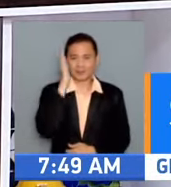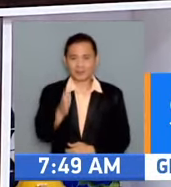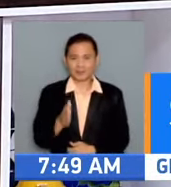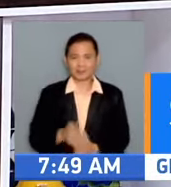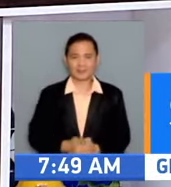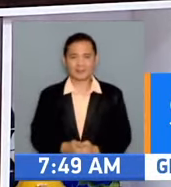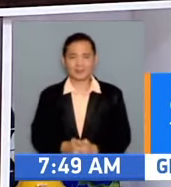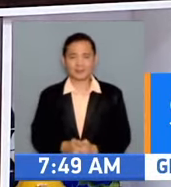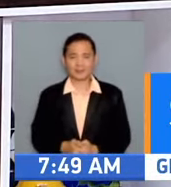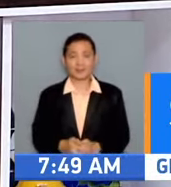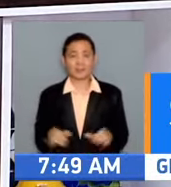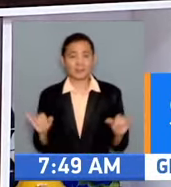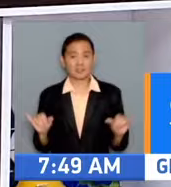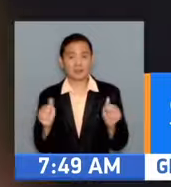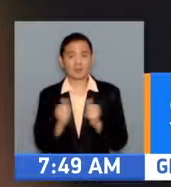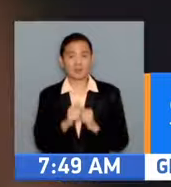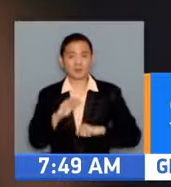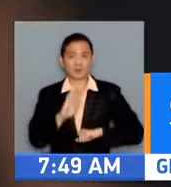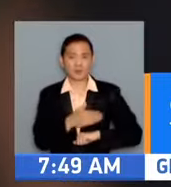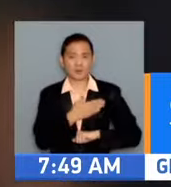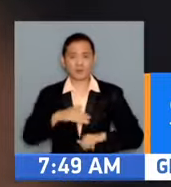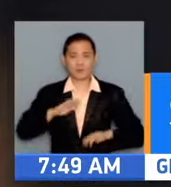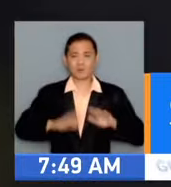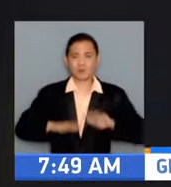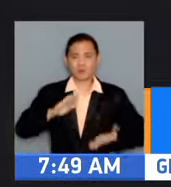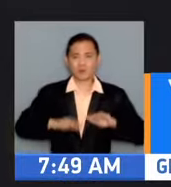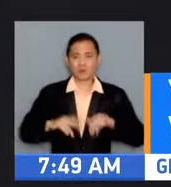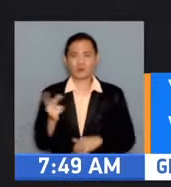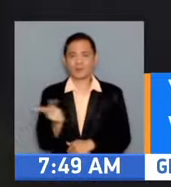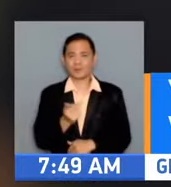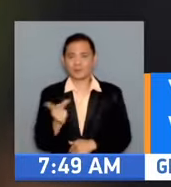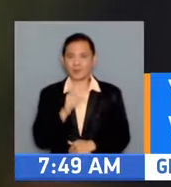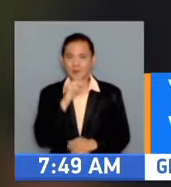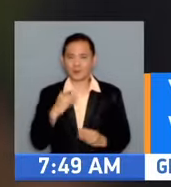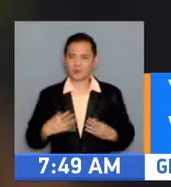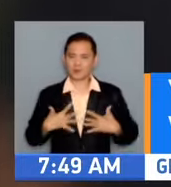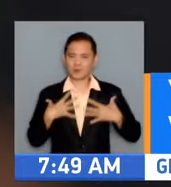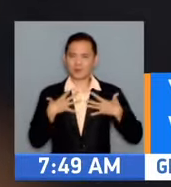Ang makakasama natin, ang trending duo na nakaka-good vibes naman talaga.